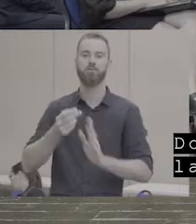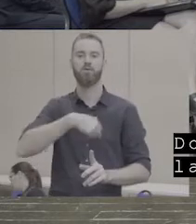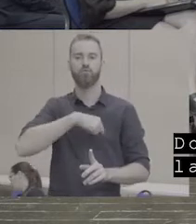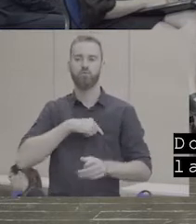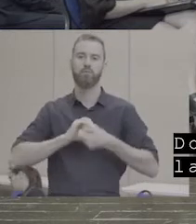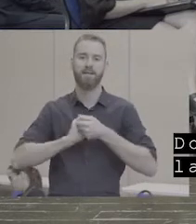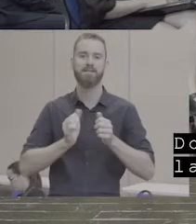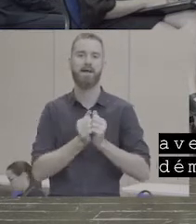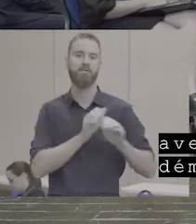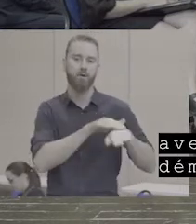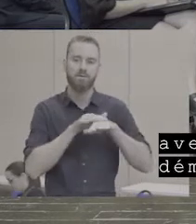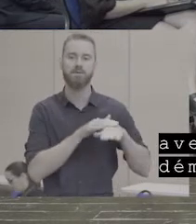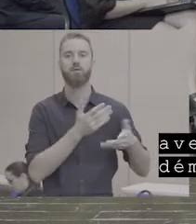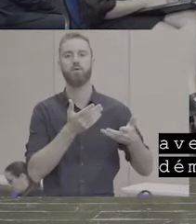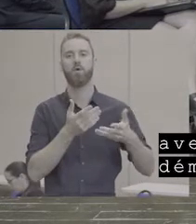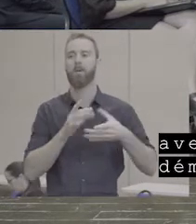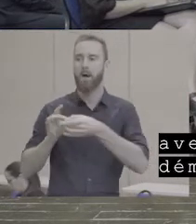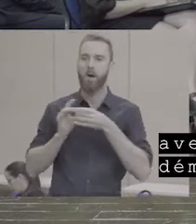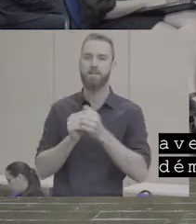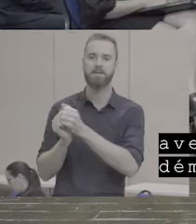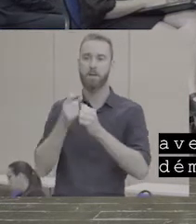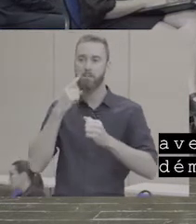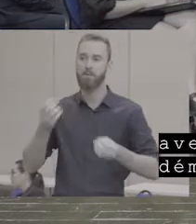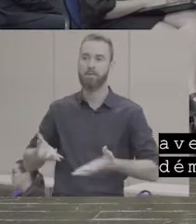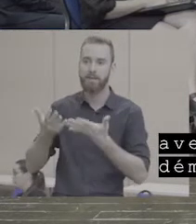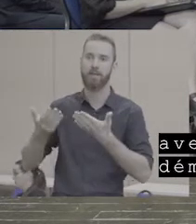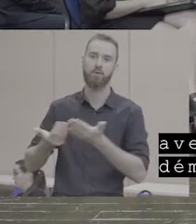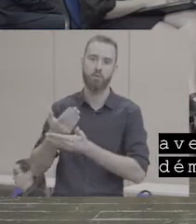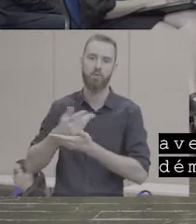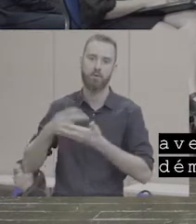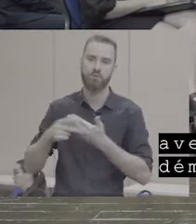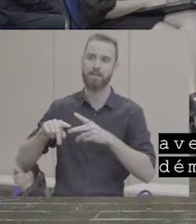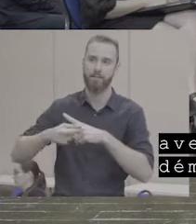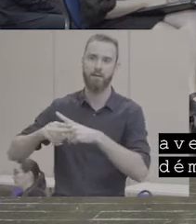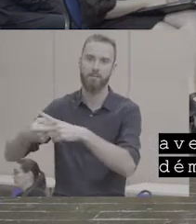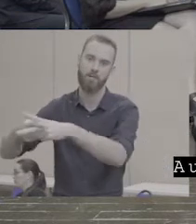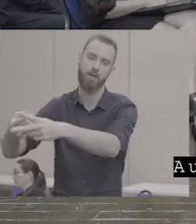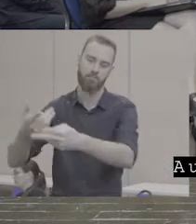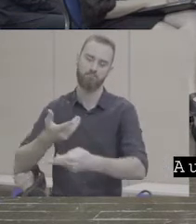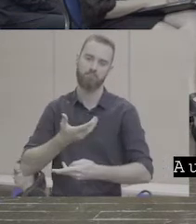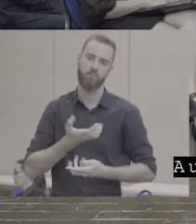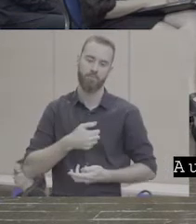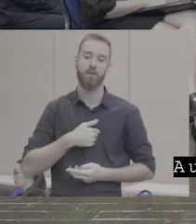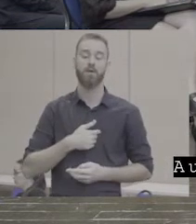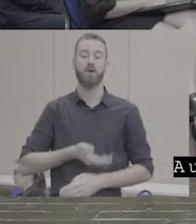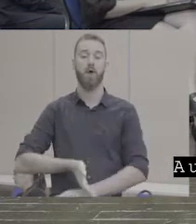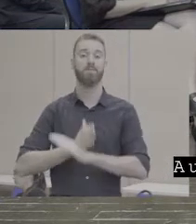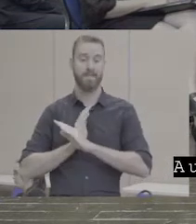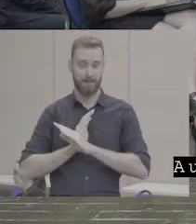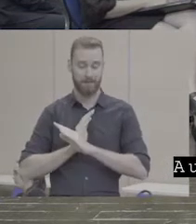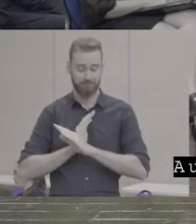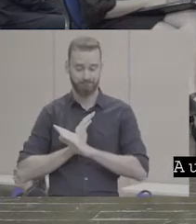présent avec la concertation, avec nos membres pour essayer de démarrer des projets, etc. Au niveau des